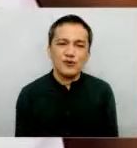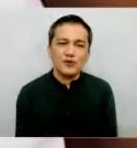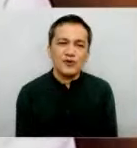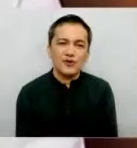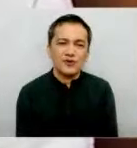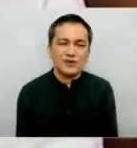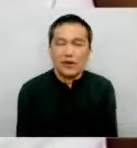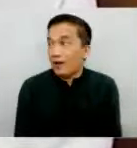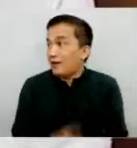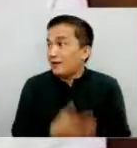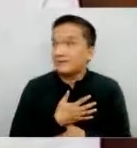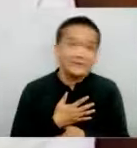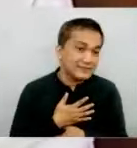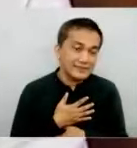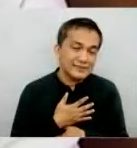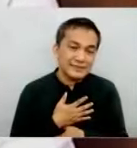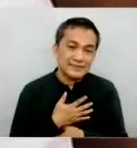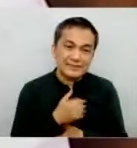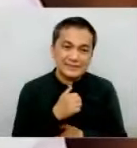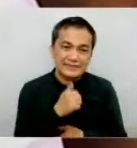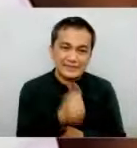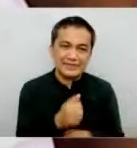I mean, parang unexpected lang naman.